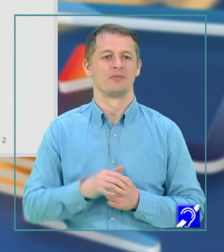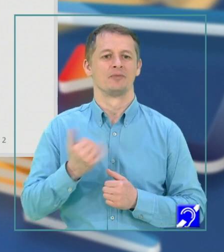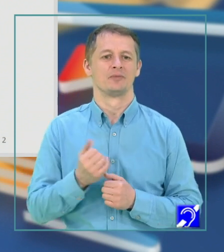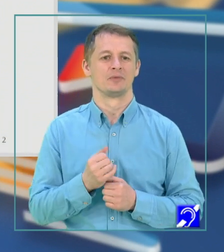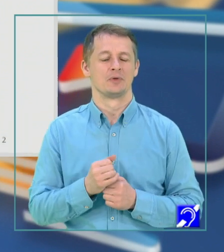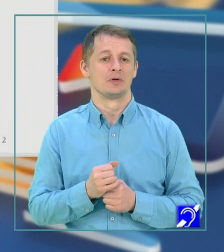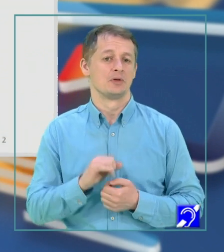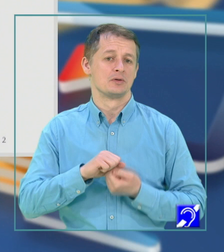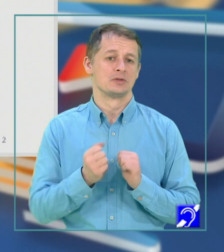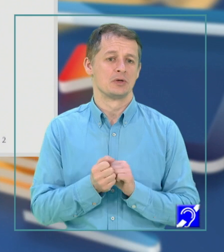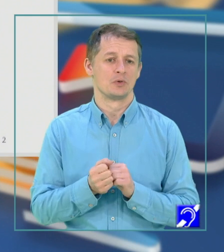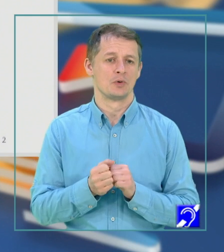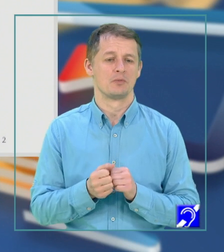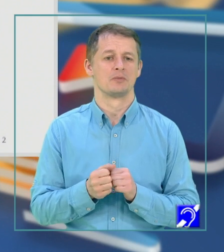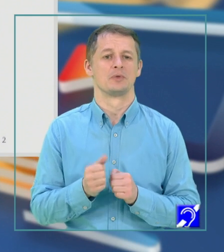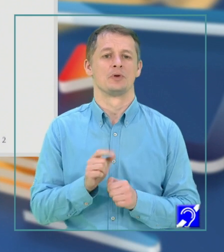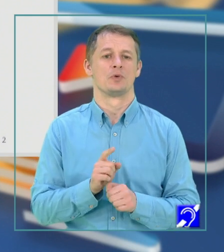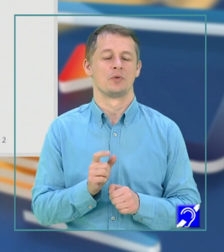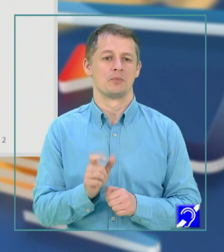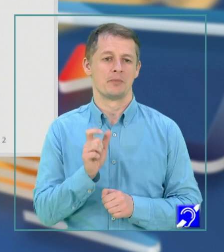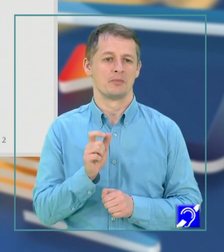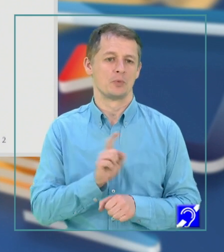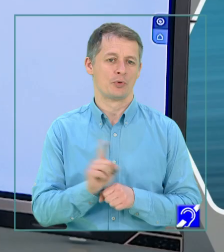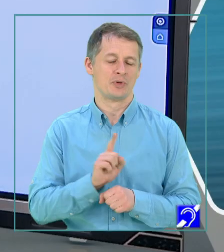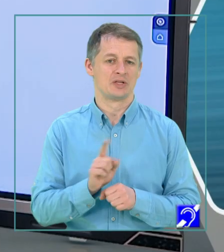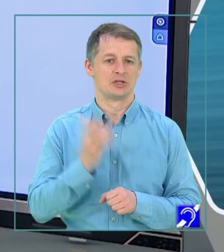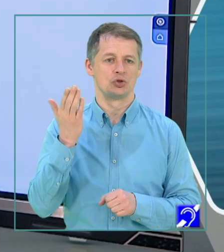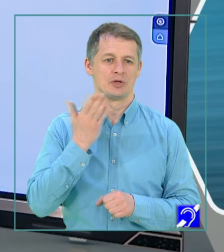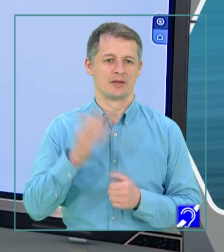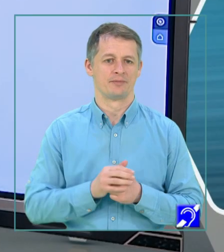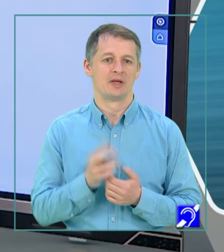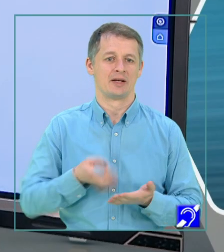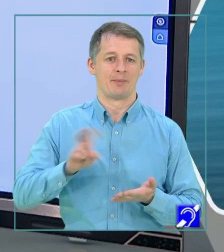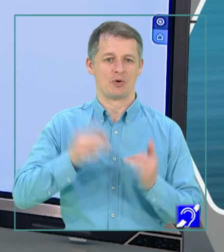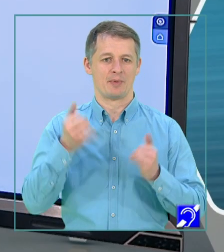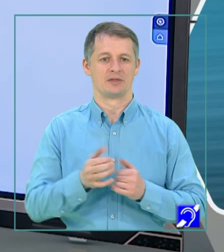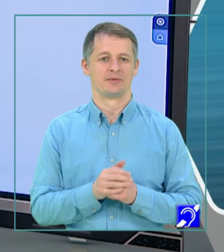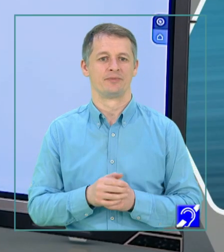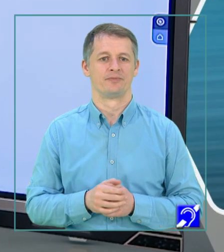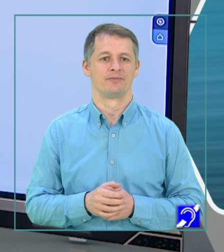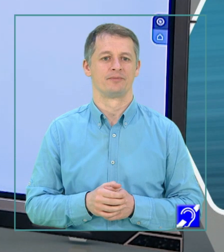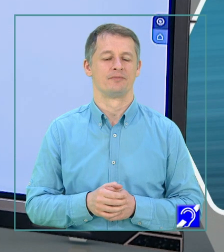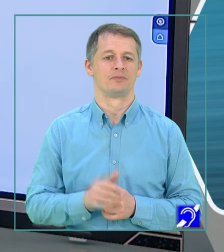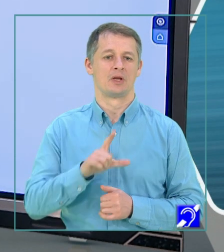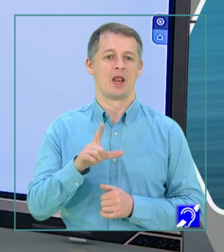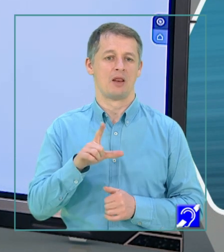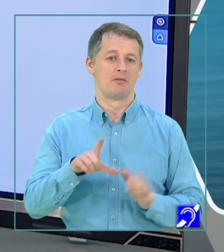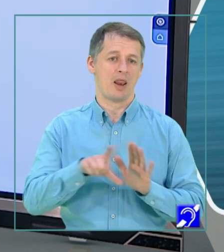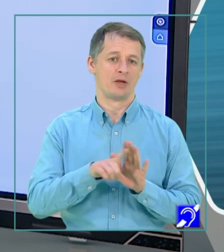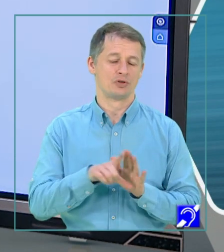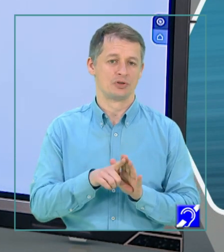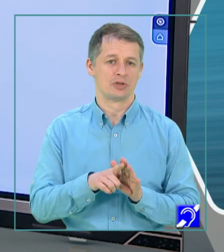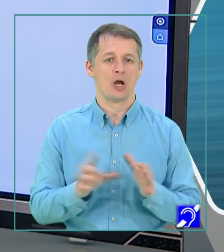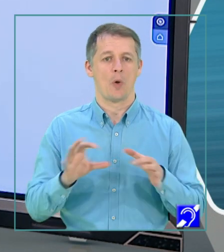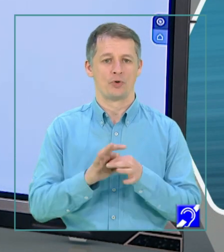sau particularizare a unor proprietăți studiate. Recapitulăm astăzi legi de compoziție, proprietăți ale legilor